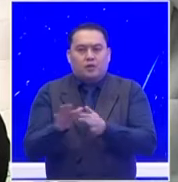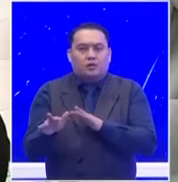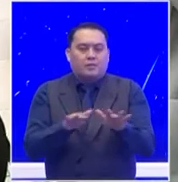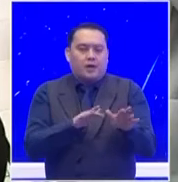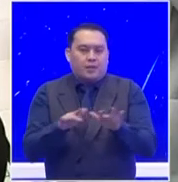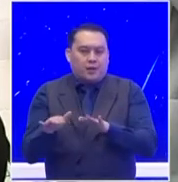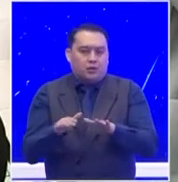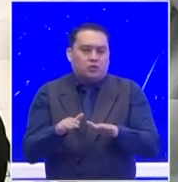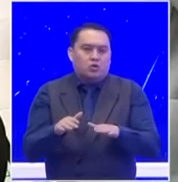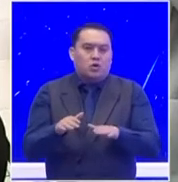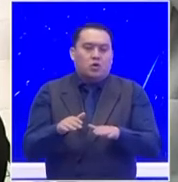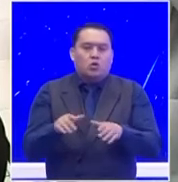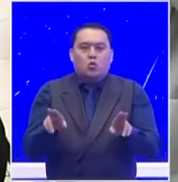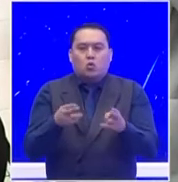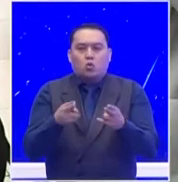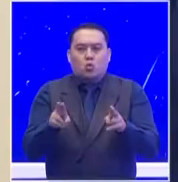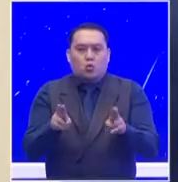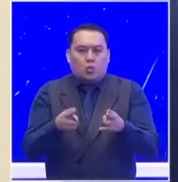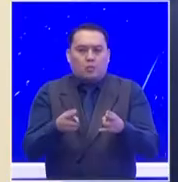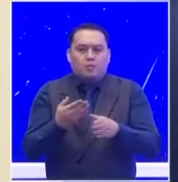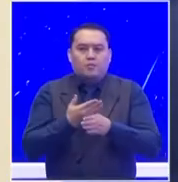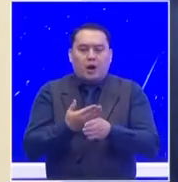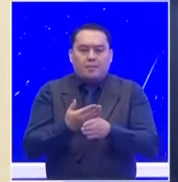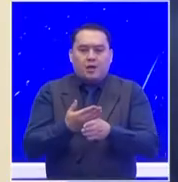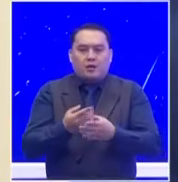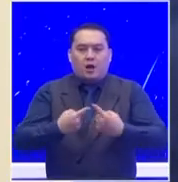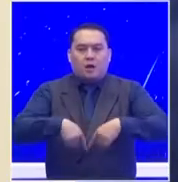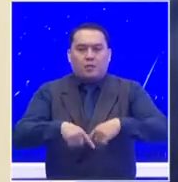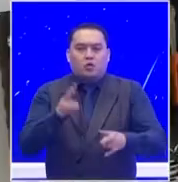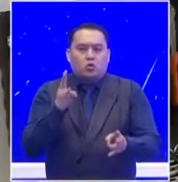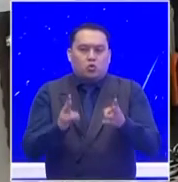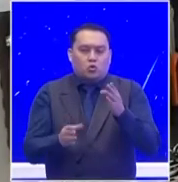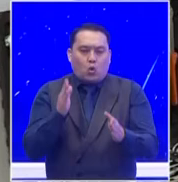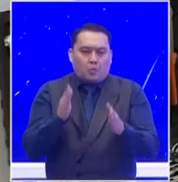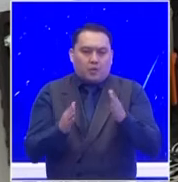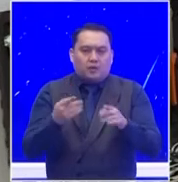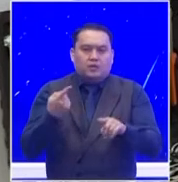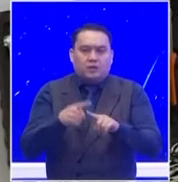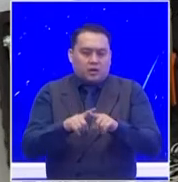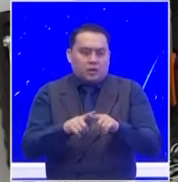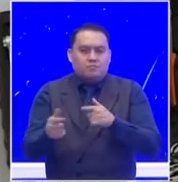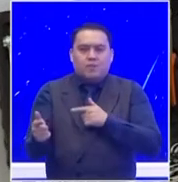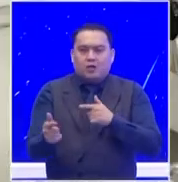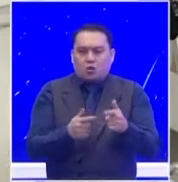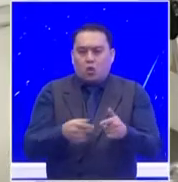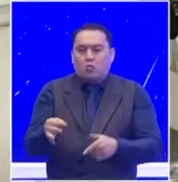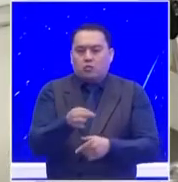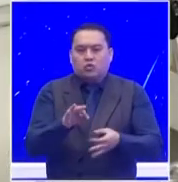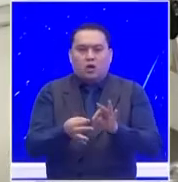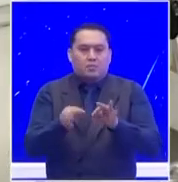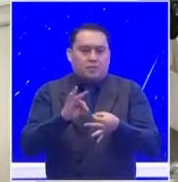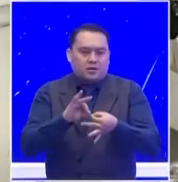мероприятий. Так, добровольцы клуба «Робот-Z» помогают отделу робототехники и мехатроники ЖГУ в подготовке к областной